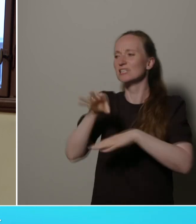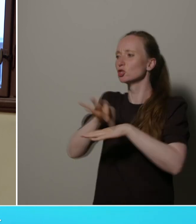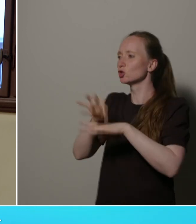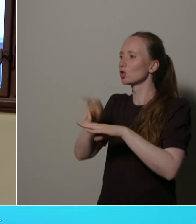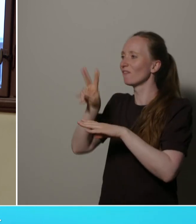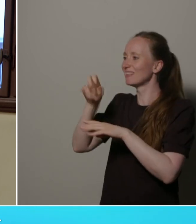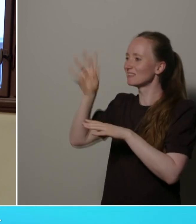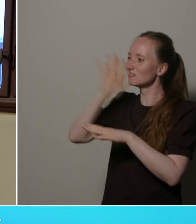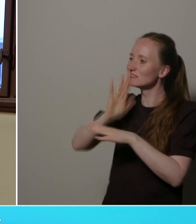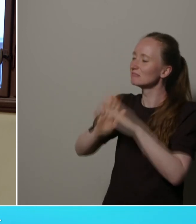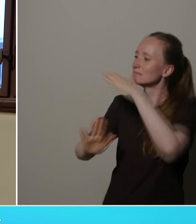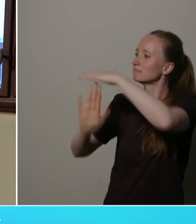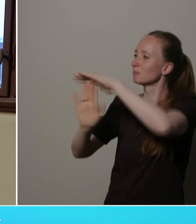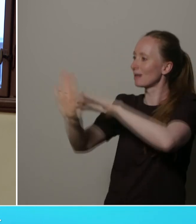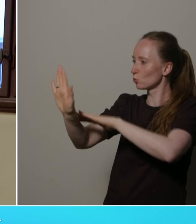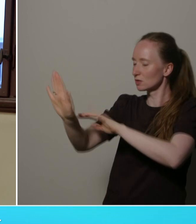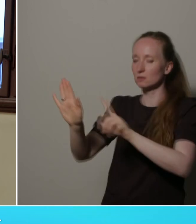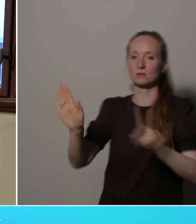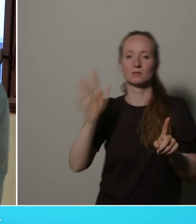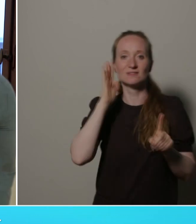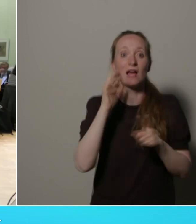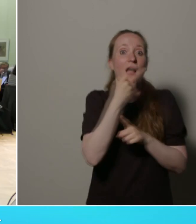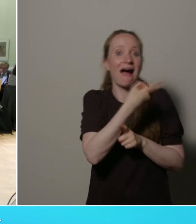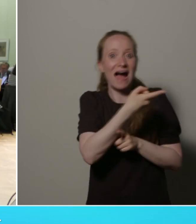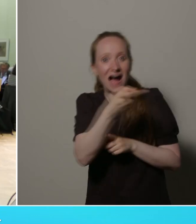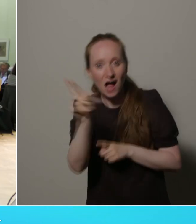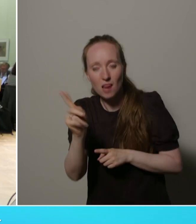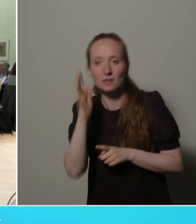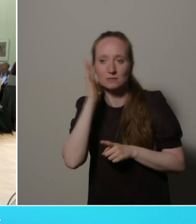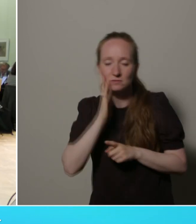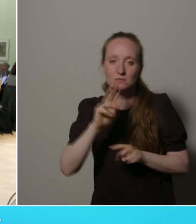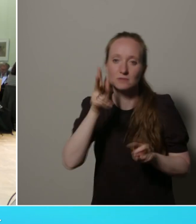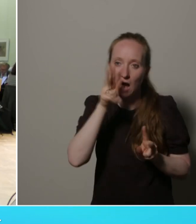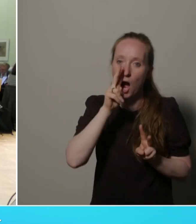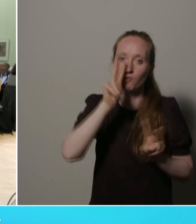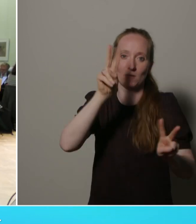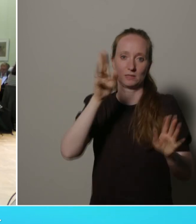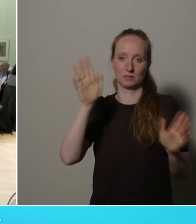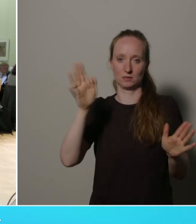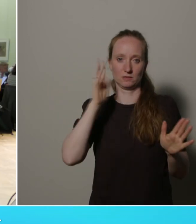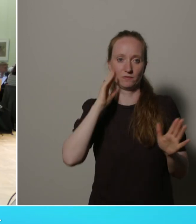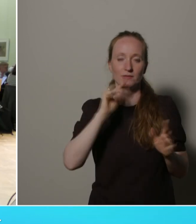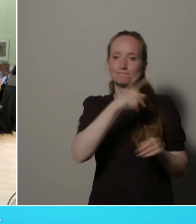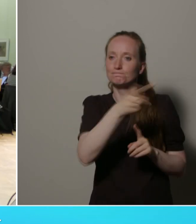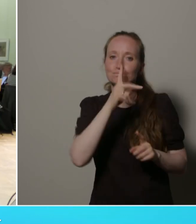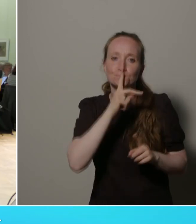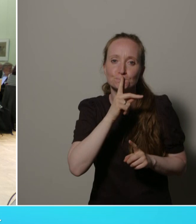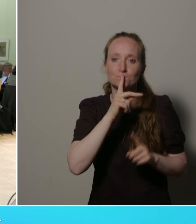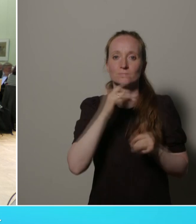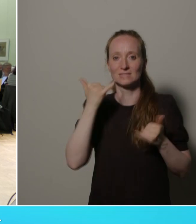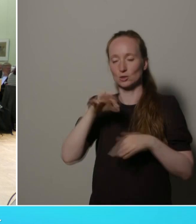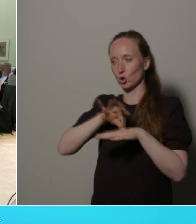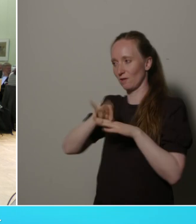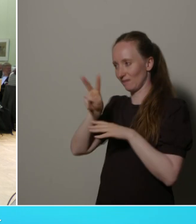Sie mir kurz, an alle Mitglieder des Stadtrates zu appellieren, dem Redner die gebührende Aufmerksamkeit zu widmen. Herr Dr. Fietze, fahren Sie bitte